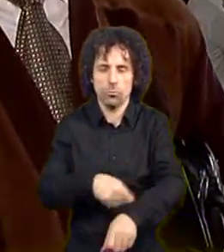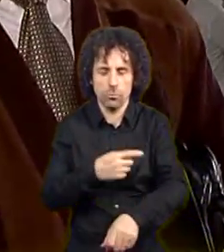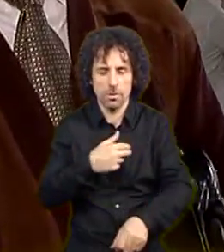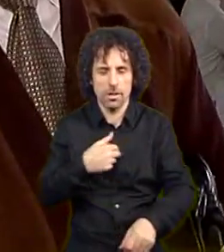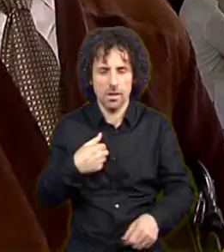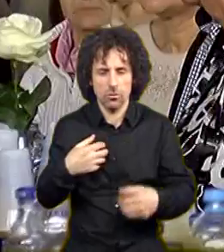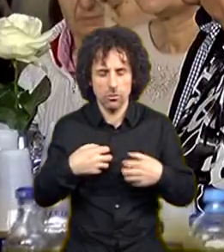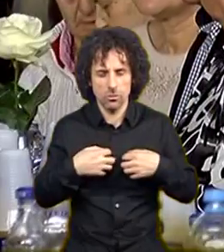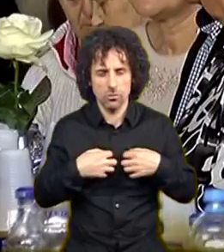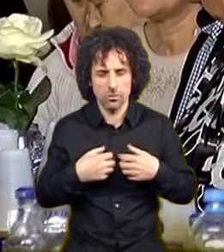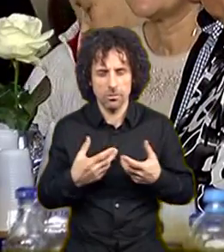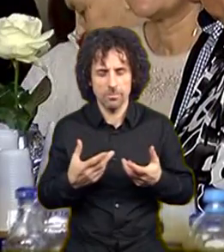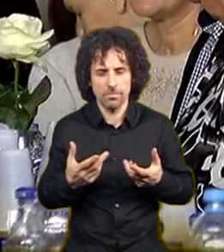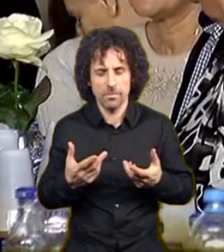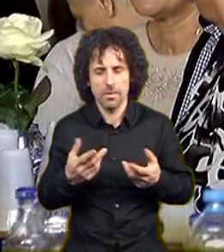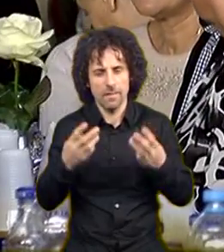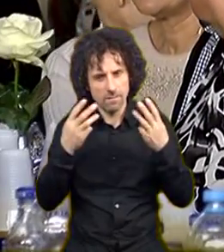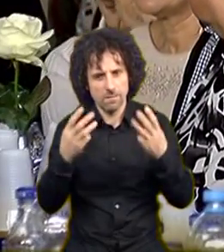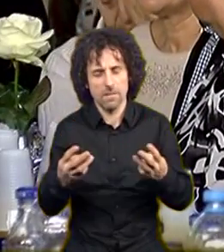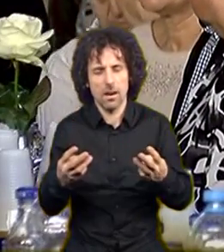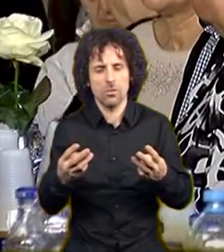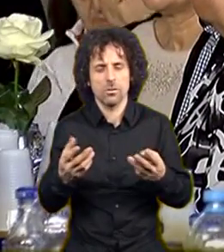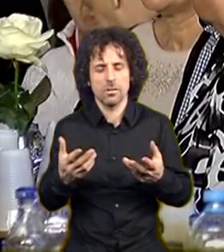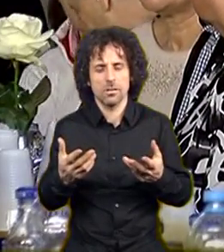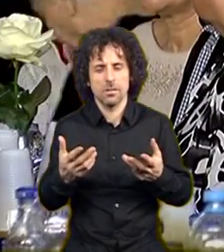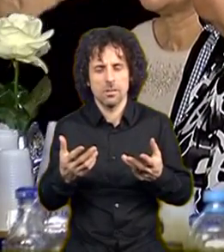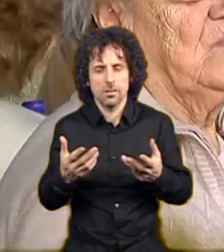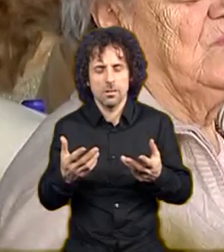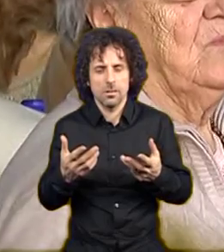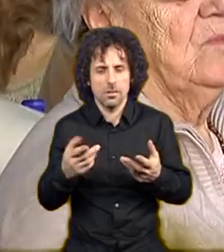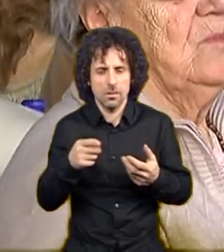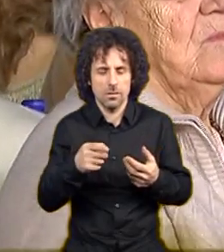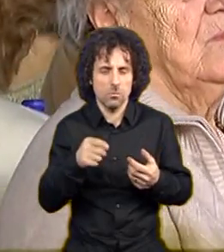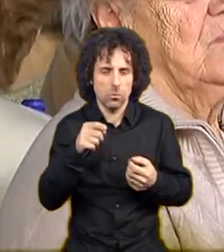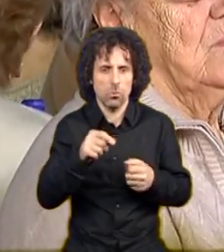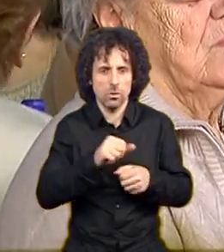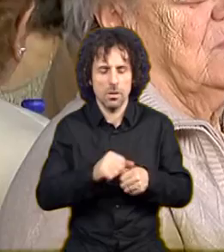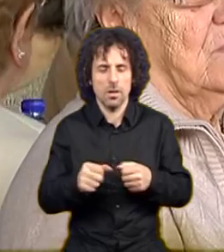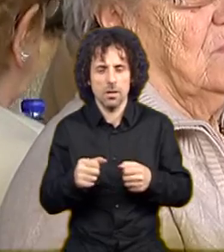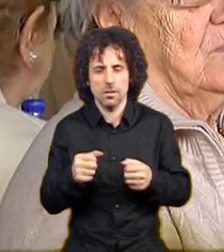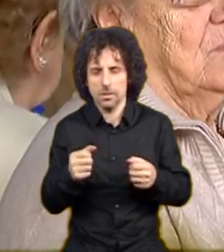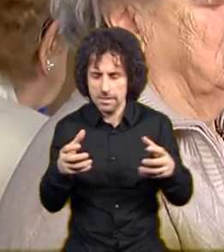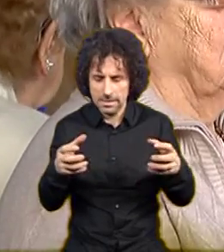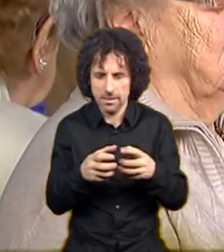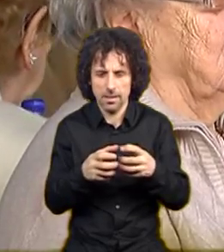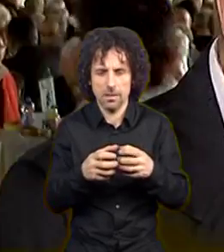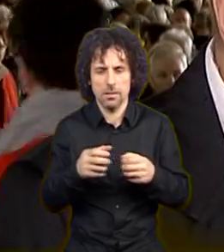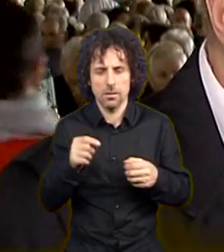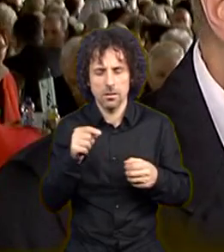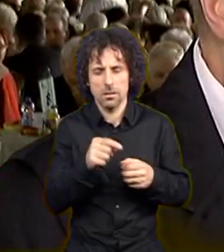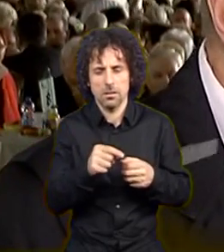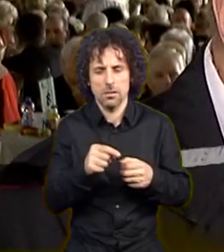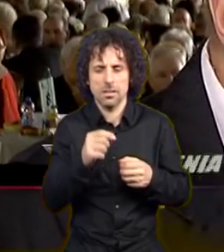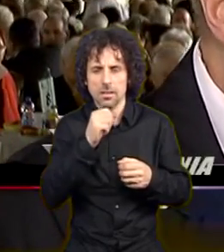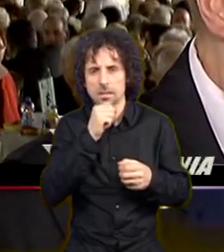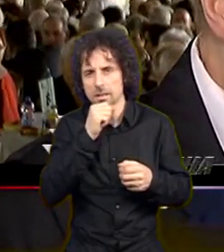przedłużenie naszego życia. Te spotkania są ważne, dlatego, że to jest integracja